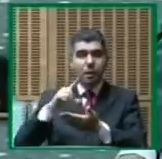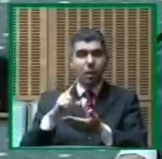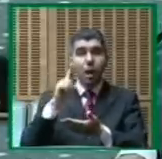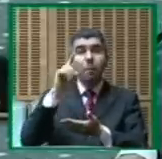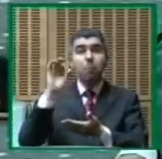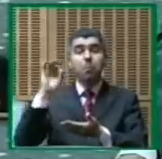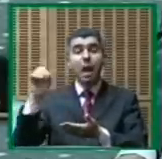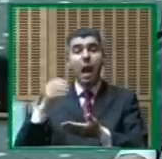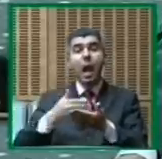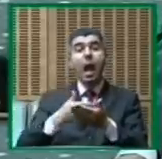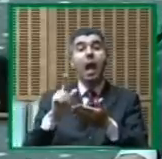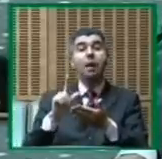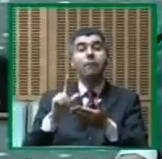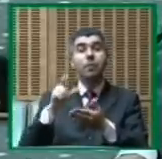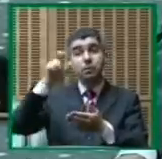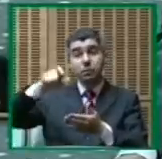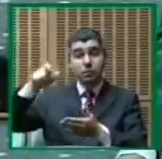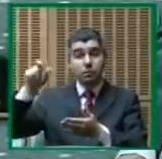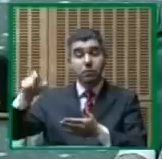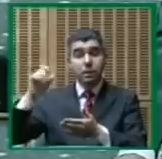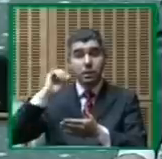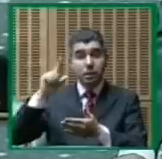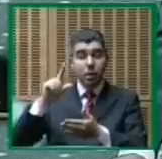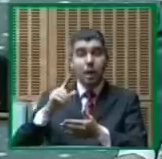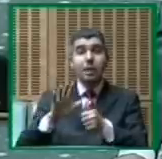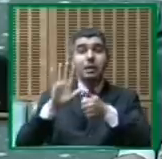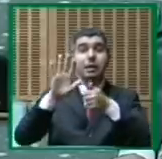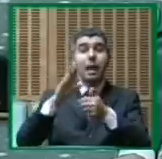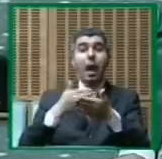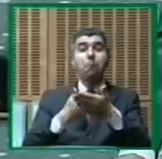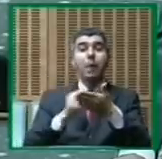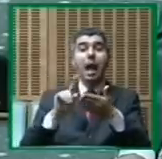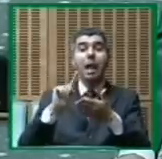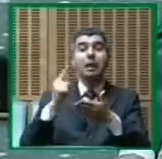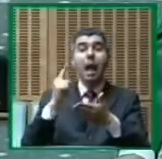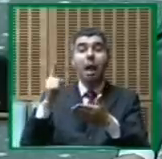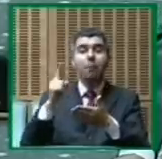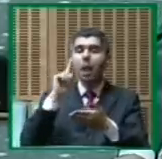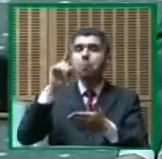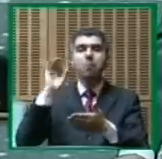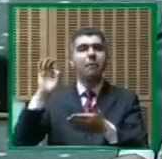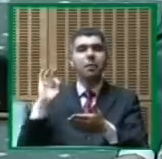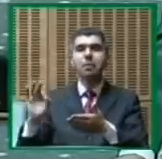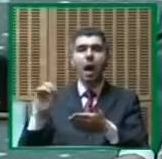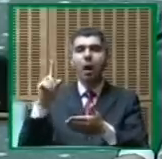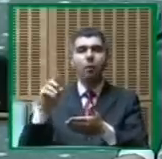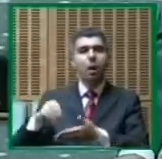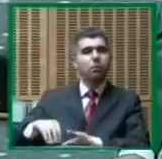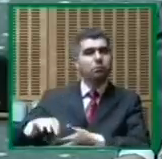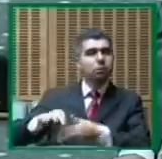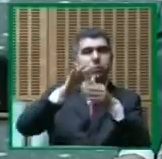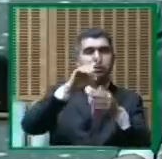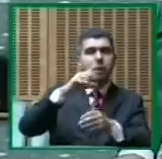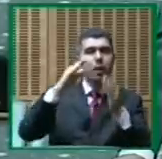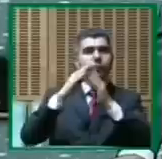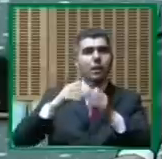نسمه. هذا المشروع هذا عنده التكلفه ديالو 6 مليار ديال الدراهم، انجزه 100%. هذاك حقيقه 6 مليار ديال